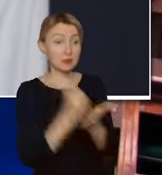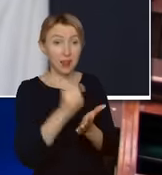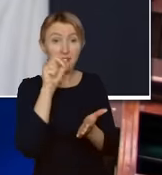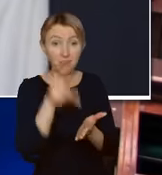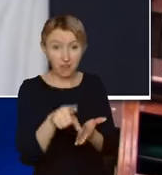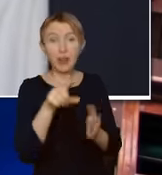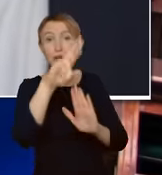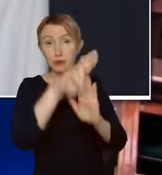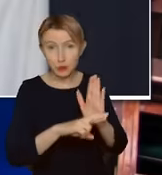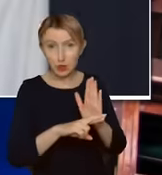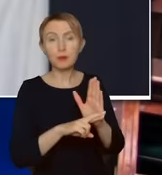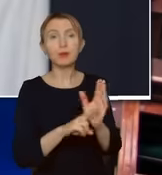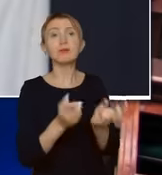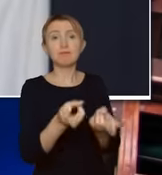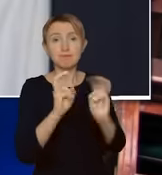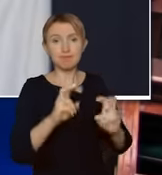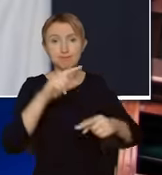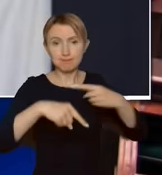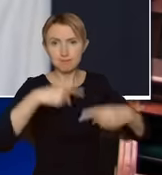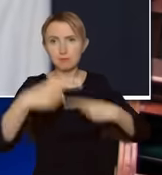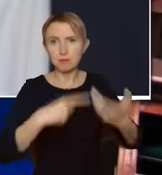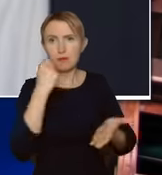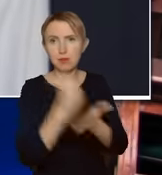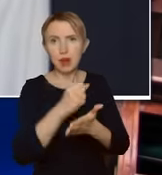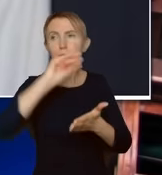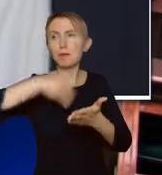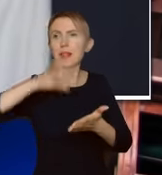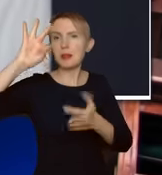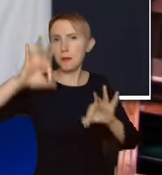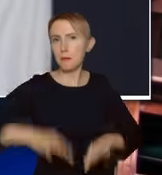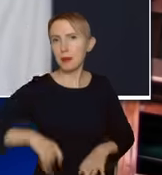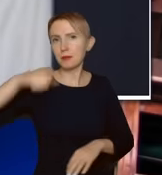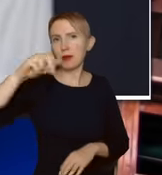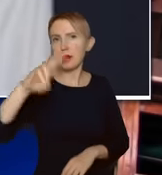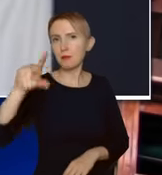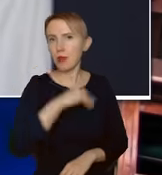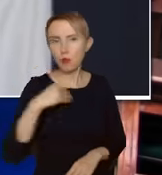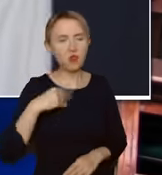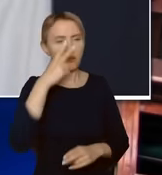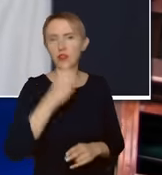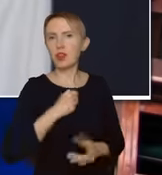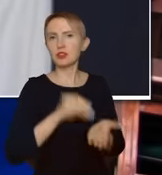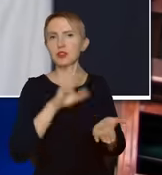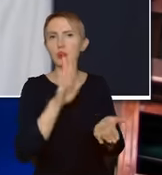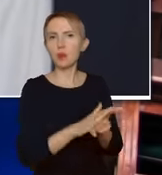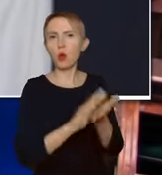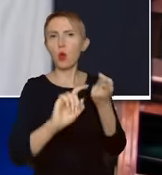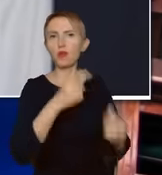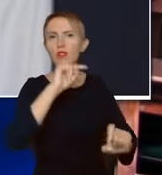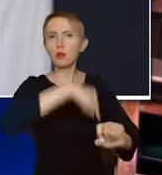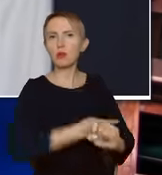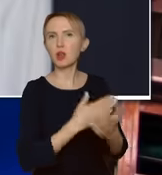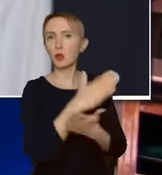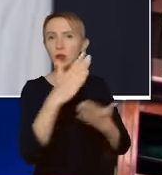przez legalny tryb legislacyjny z podpisem pana prezydenta Rzeczypospolitej, która jasno stanowi, że odwołanie prokuratora